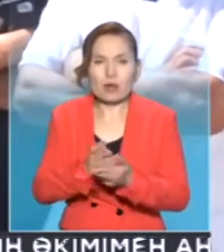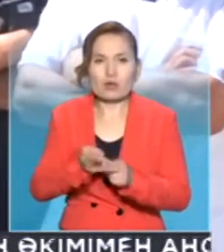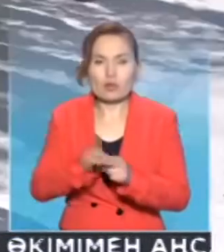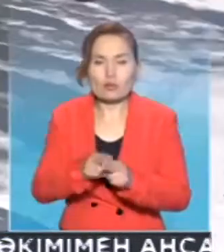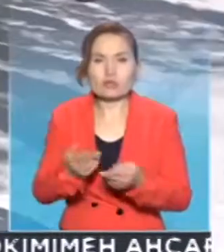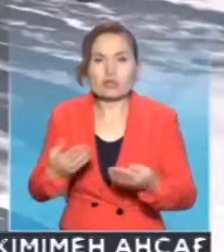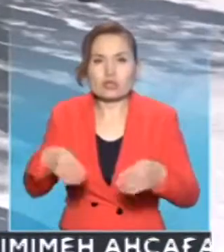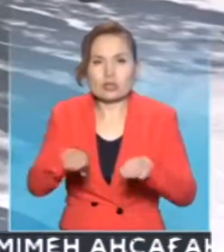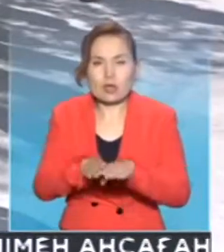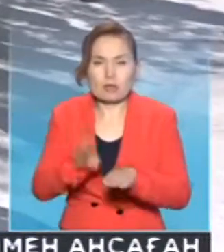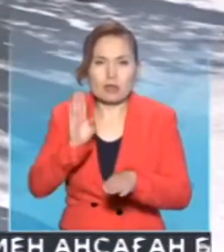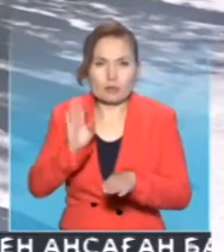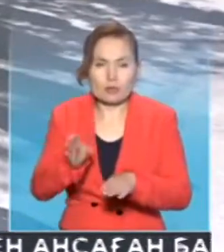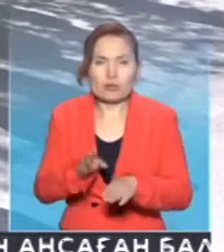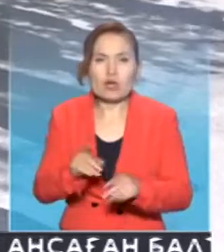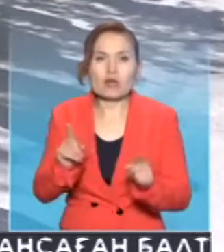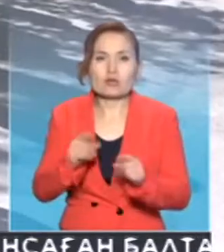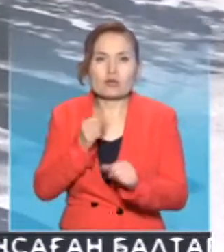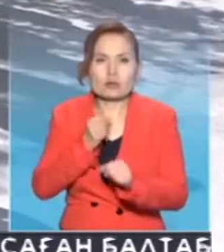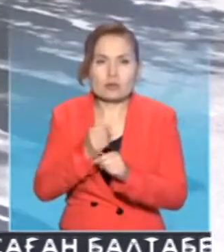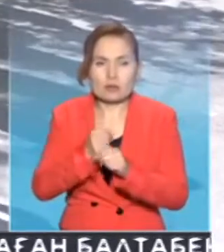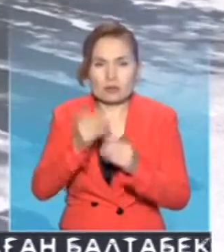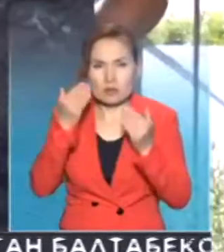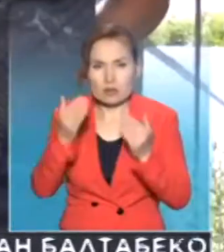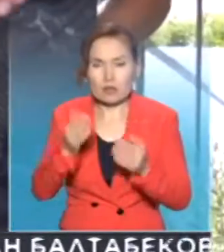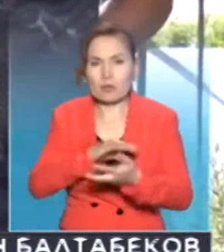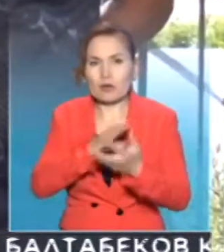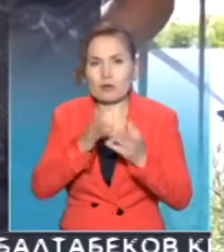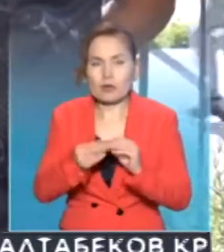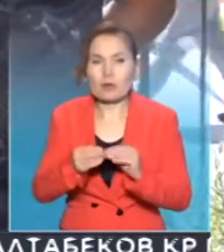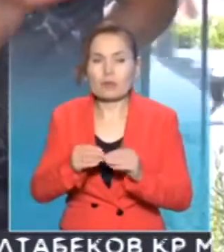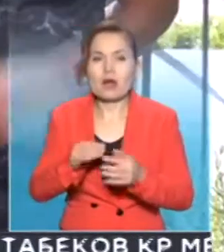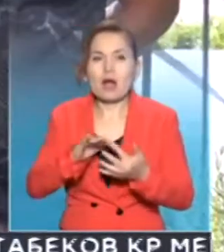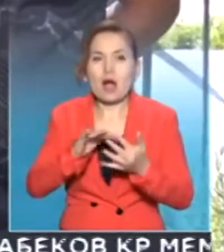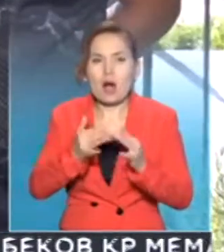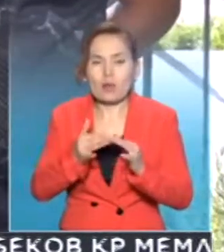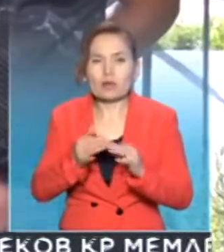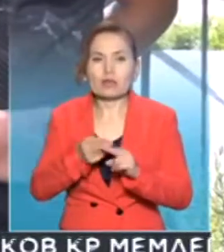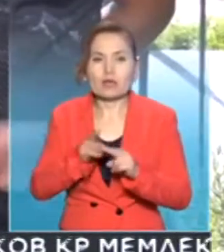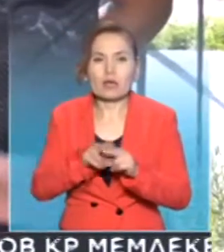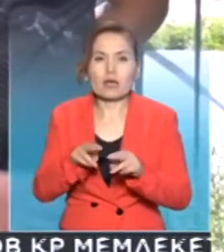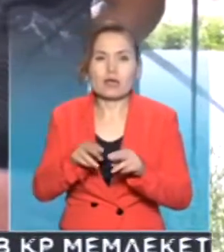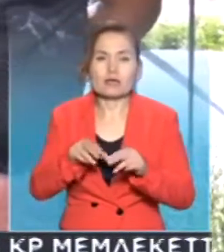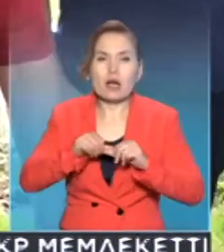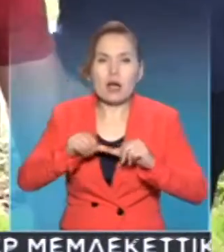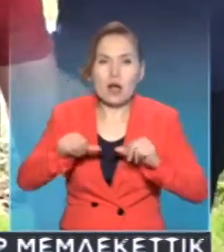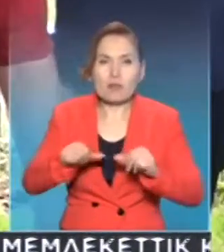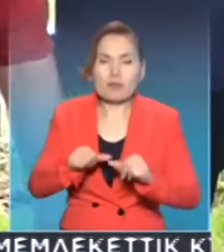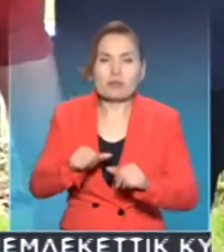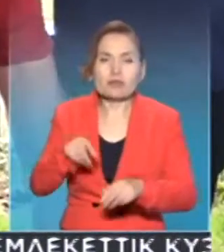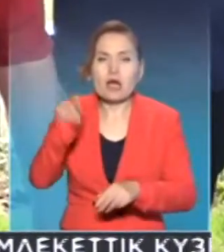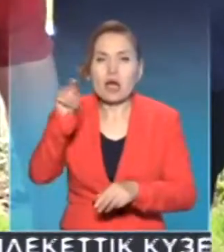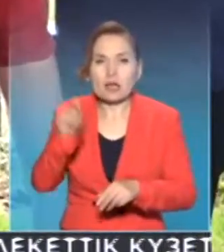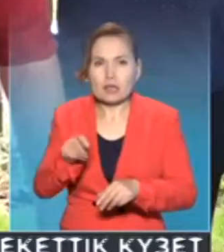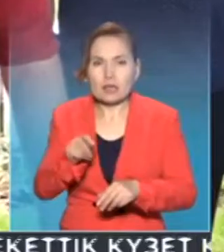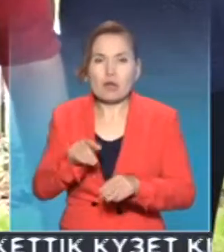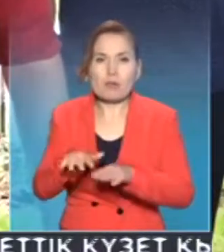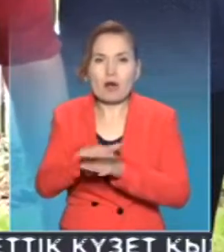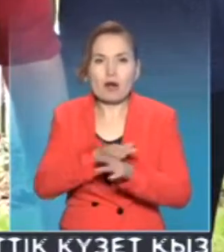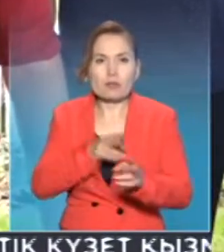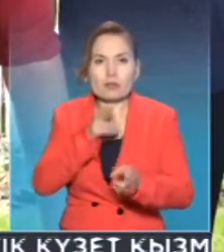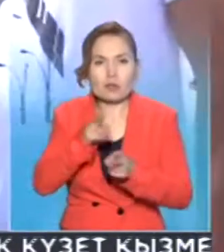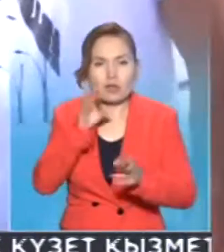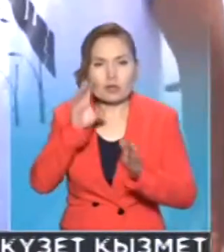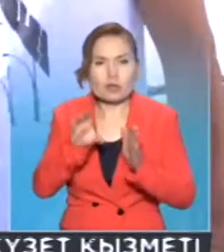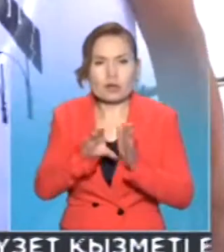бәрі жабылады. Осы мәселе бойынша бірнеше күн бұрын жауапты мамандар ауылға ат басын бұрған, тұрғындармен кездесіп уәжін тыңдаған. Министрлік өкілінің